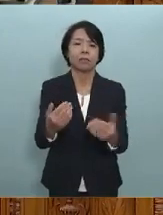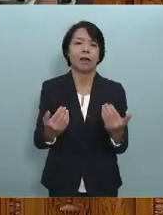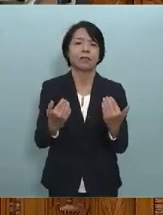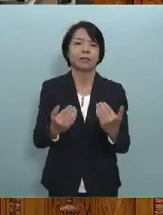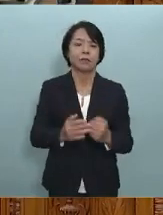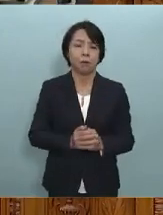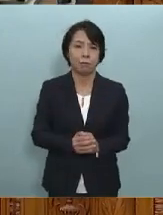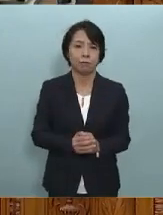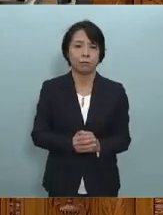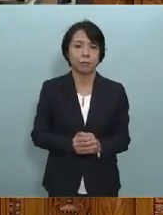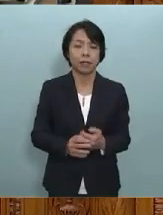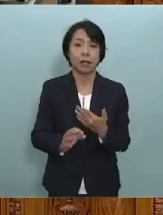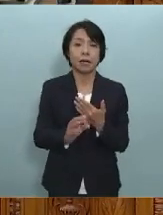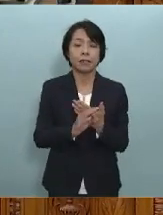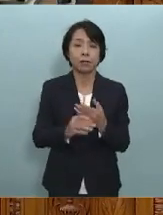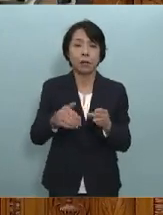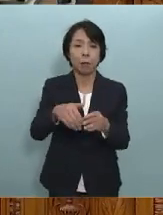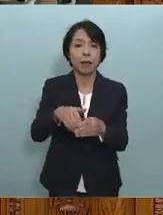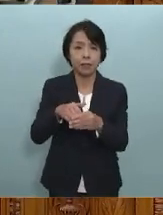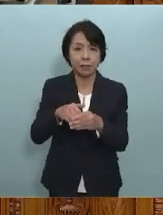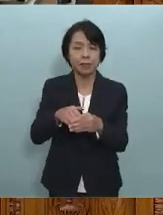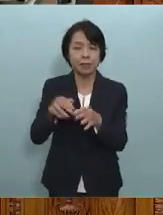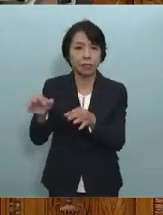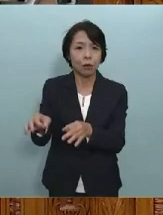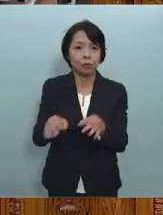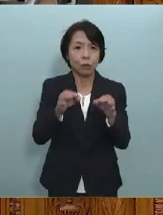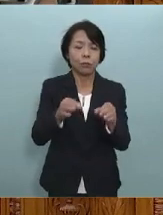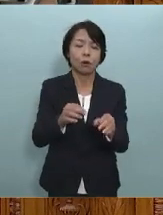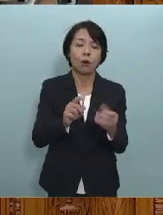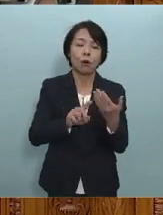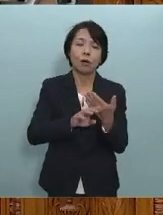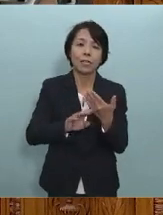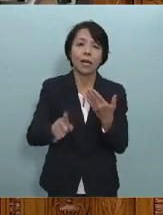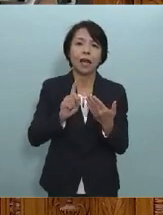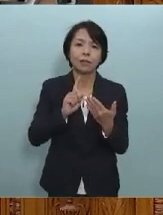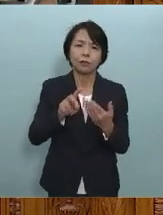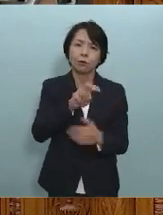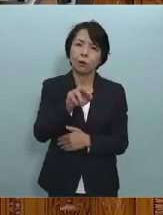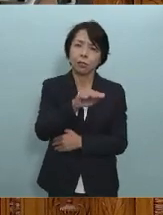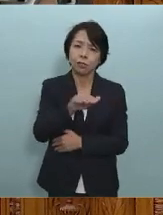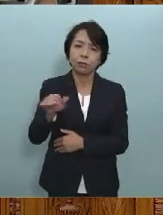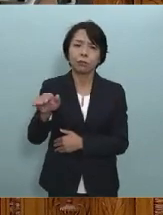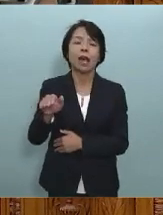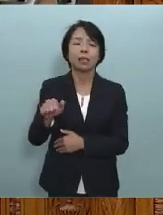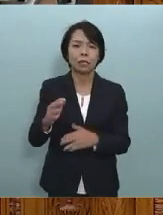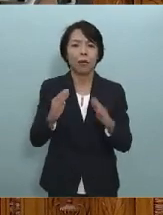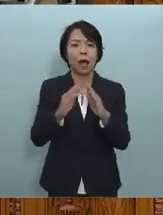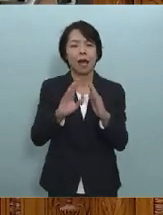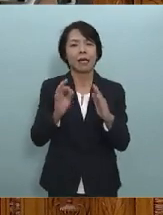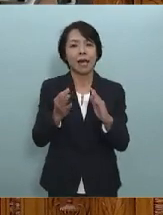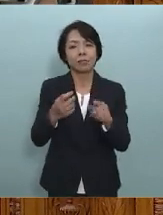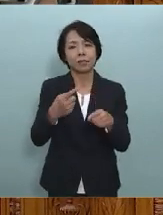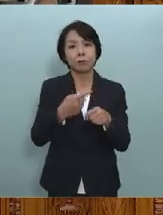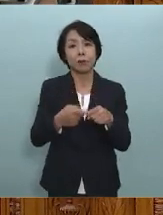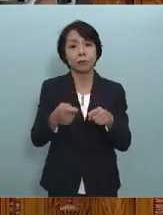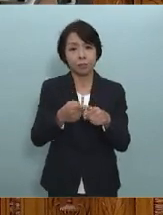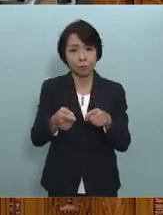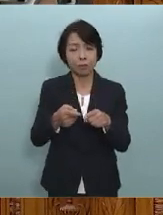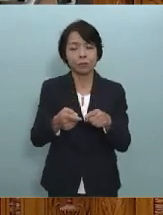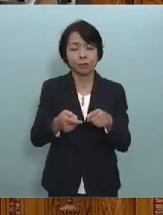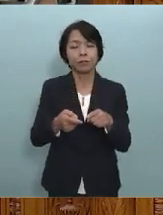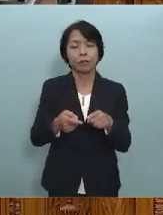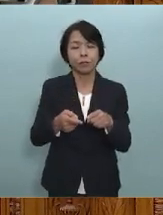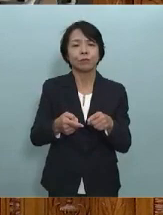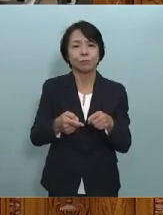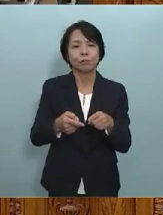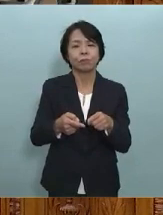例えば賃金の大幅上昇以外で言えば20歳代には家賃を一部自治体によっては全額